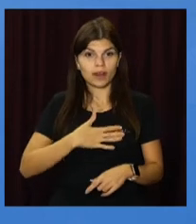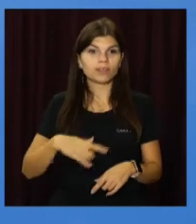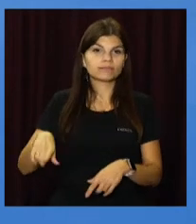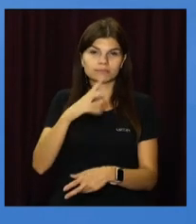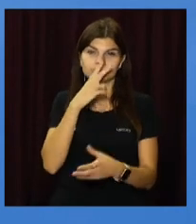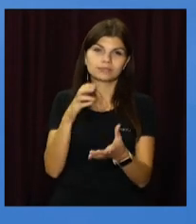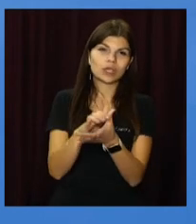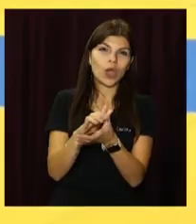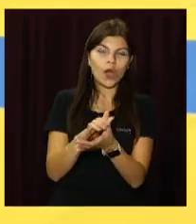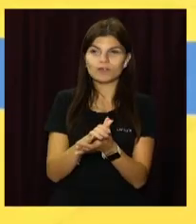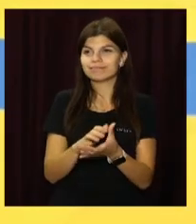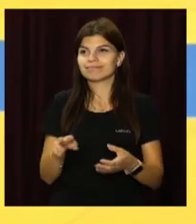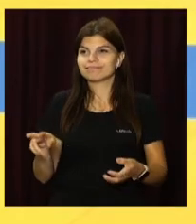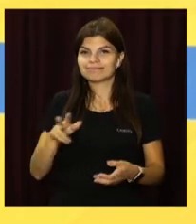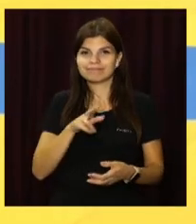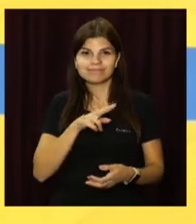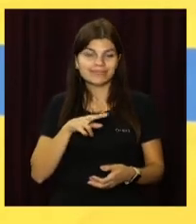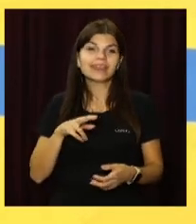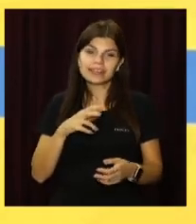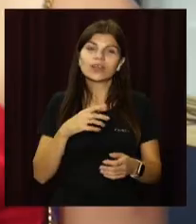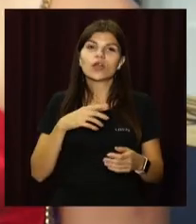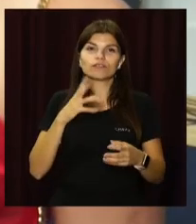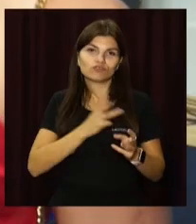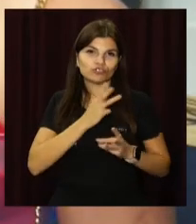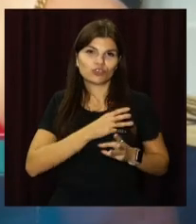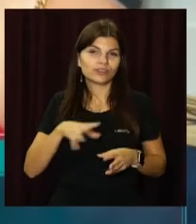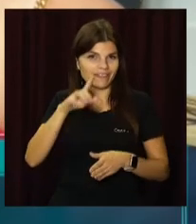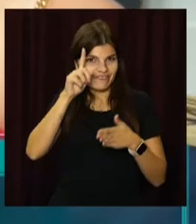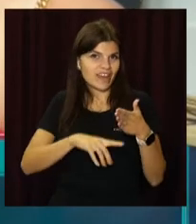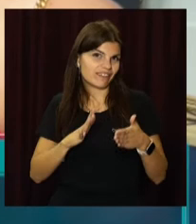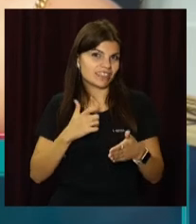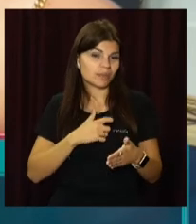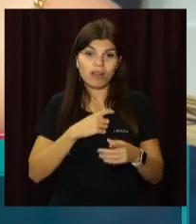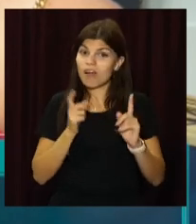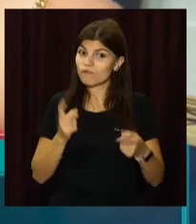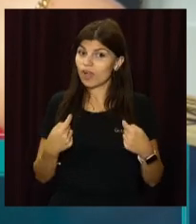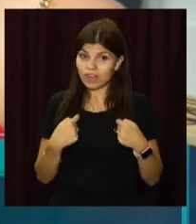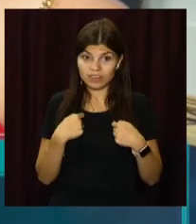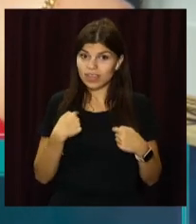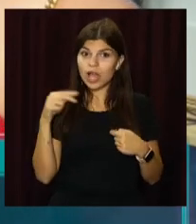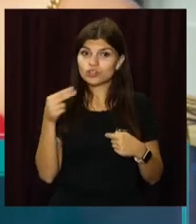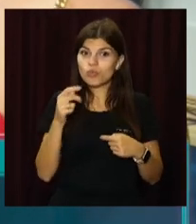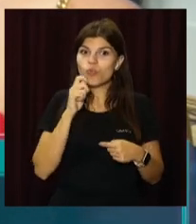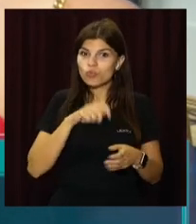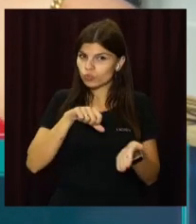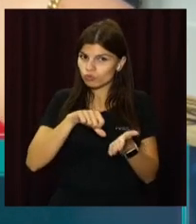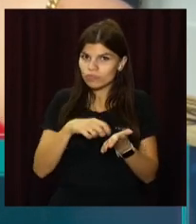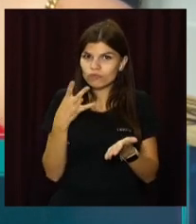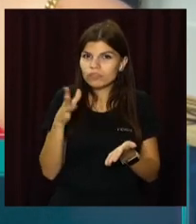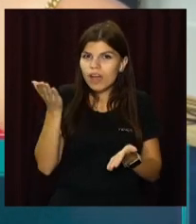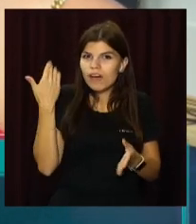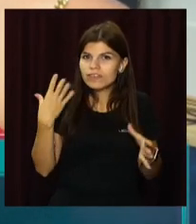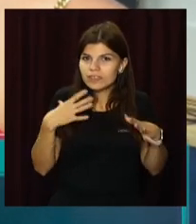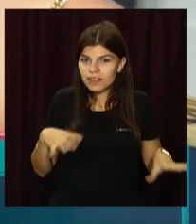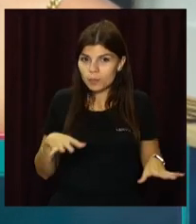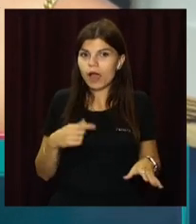атмосферу. Підтримали спортсменів та побажали вірити в себе. На самом деле, я очень давно уже не участвовала на чемпіонатах України і, в принципі, не посещала.